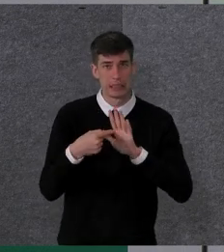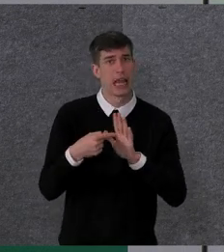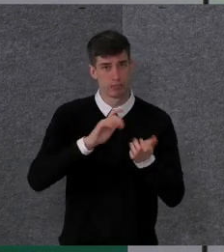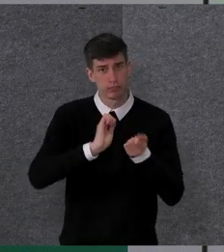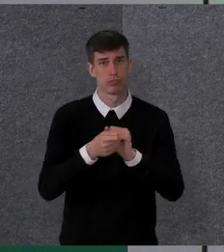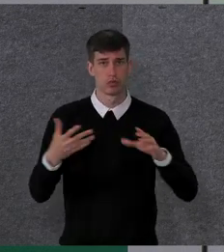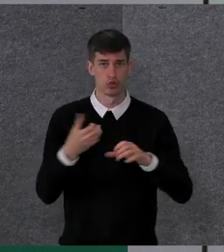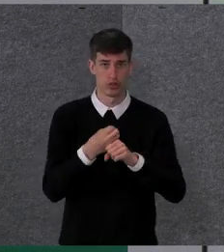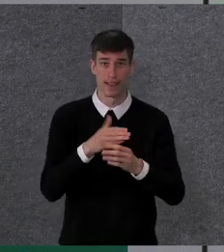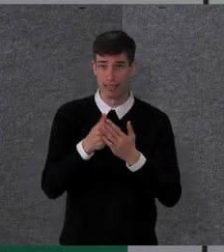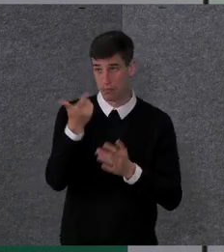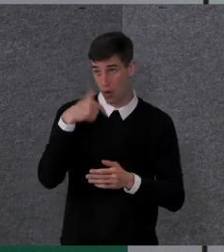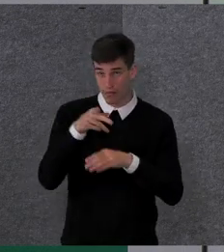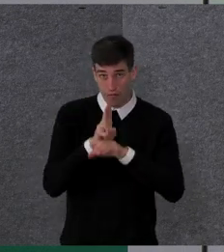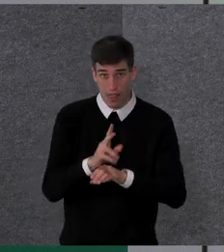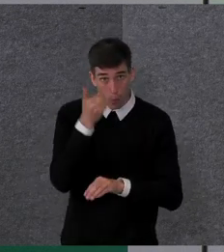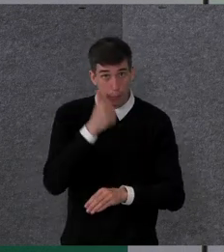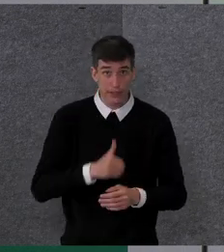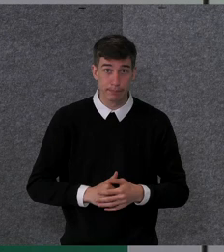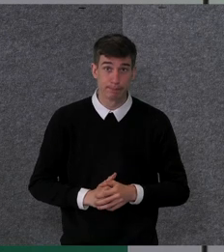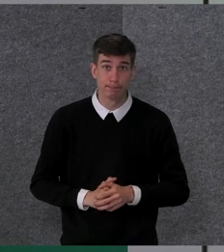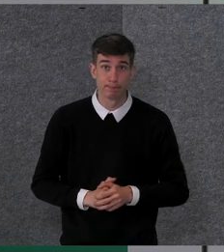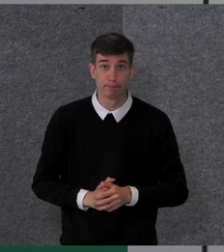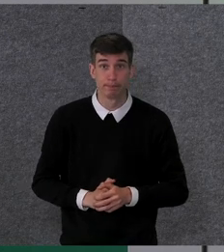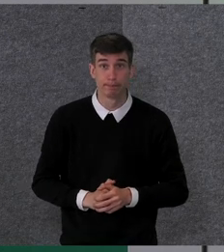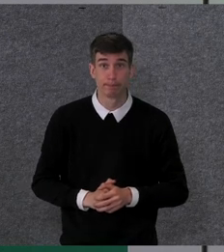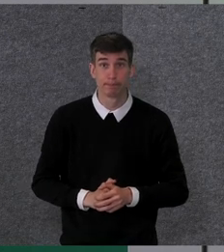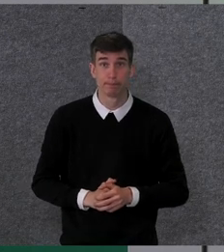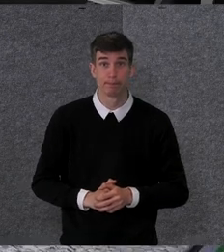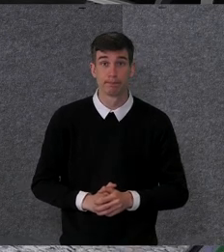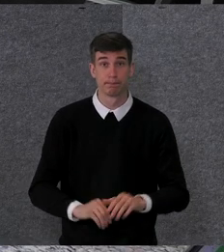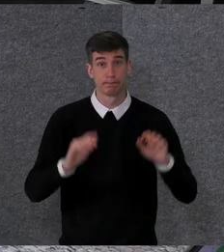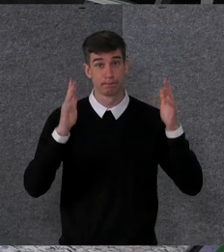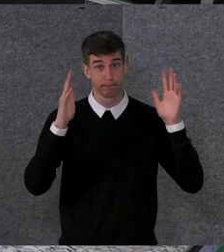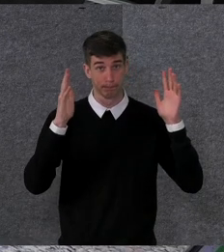dafür bitte ich um eure Unterstützung auf diesem Listenplatz.